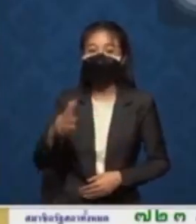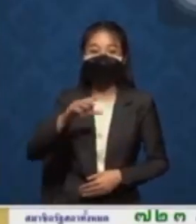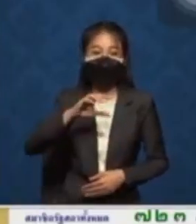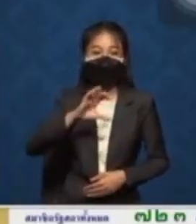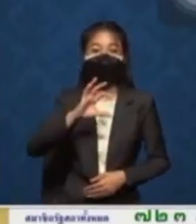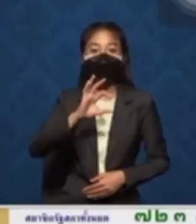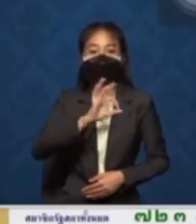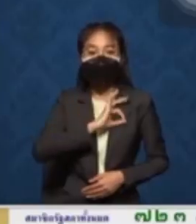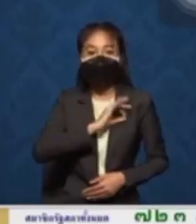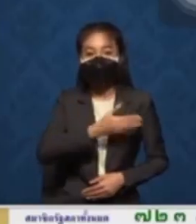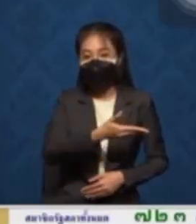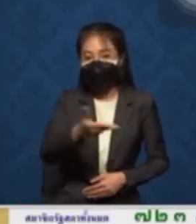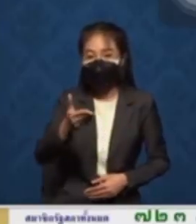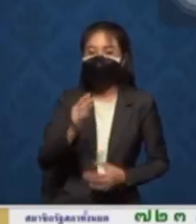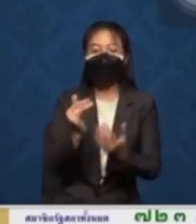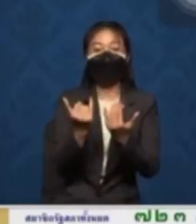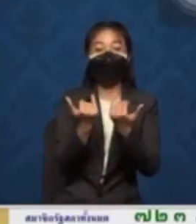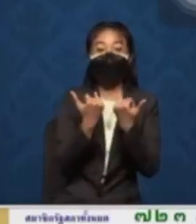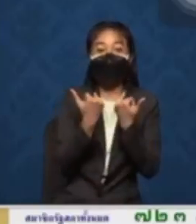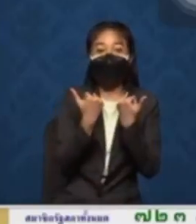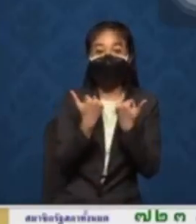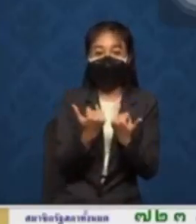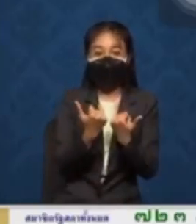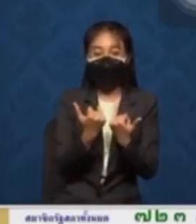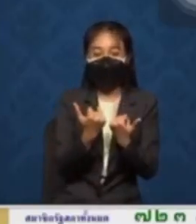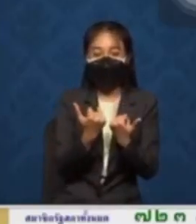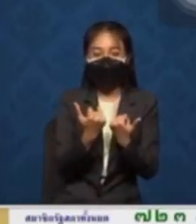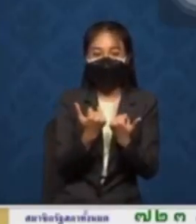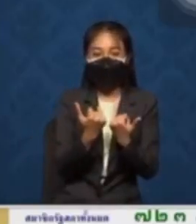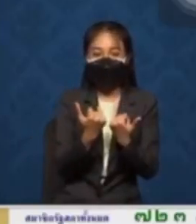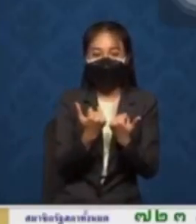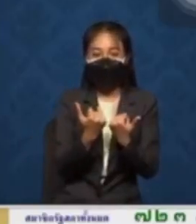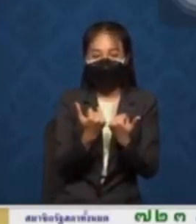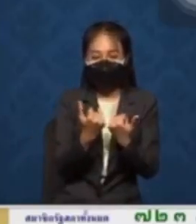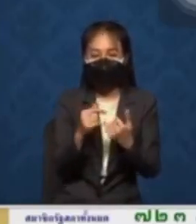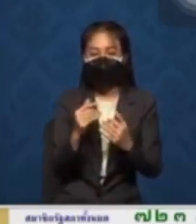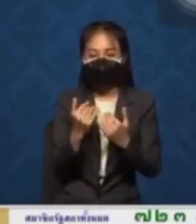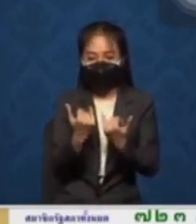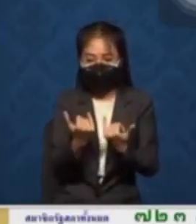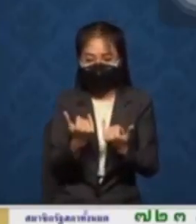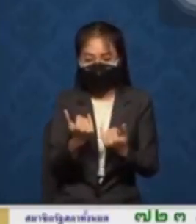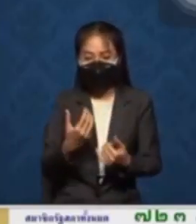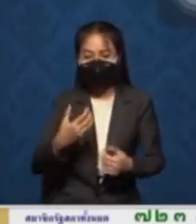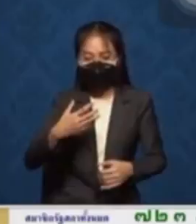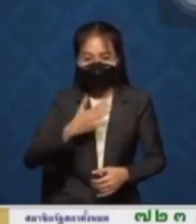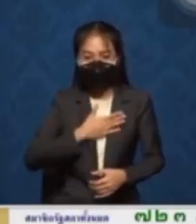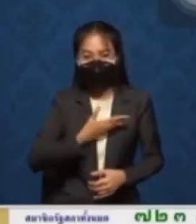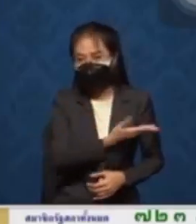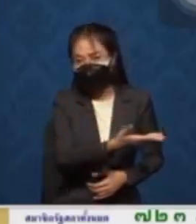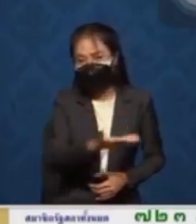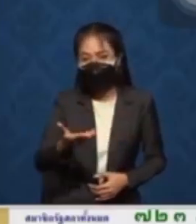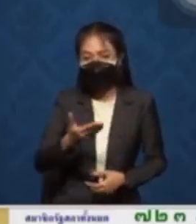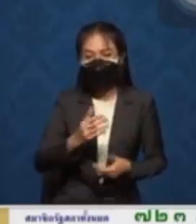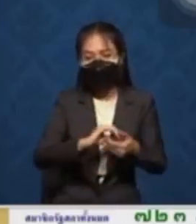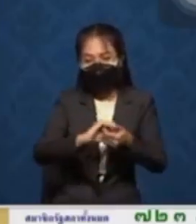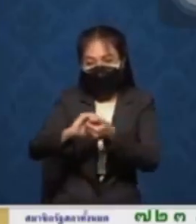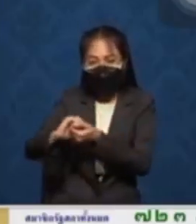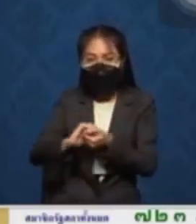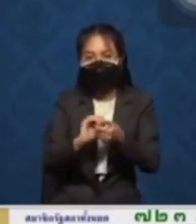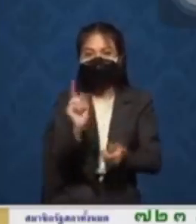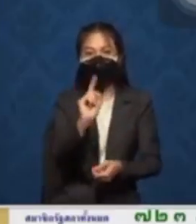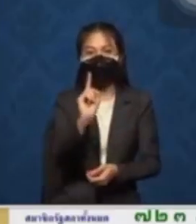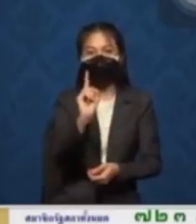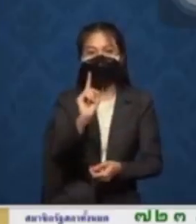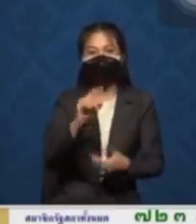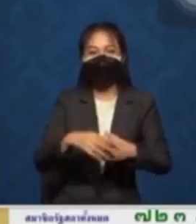การตอนนี้จึงไม่ใช่การทำให้ประเทศนั้นหายป่วยผ่านการจ่ายยาที่ช่วยบรรเทาอาการหรือว่ากำจัดไวรัสบางตัวแต่สิ่งที่เราต้อง